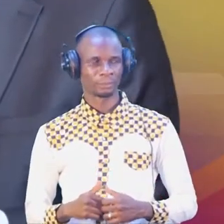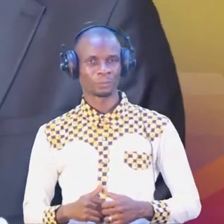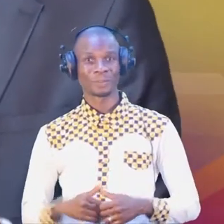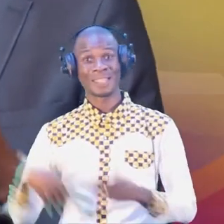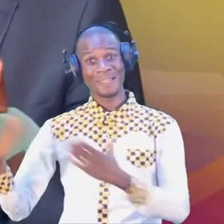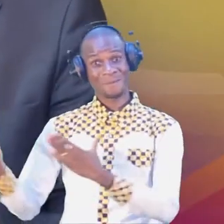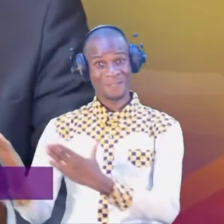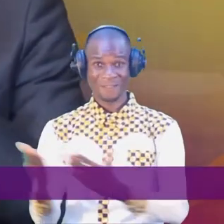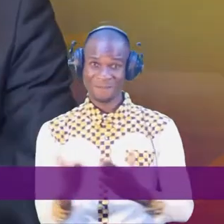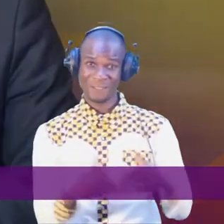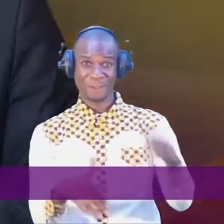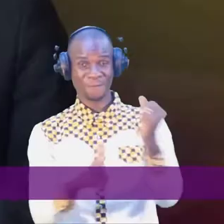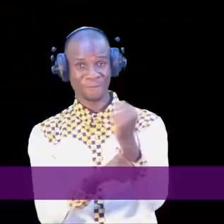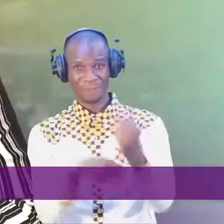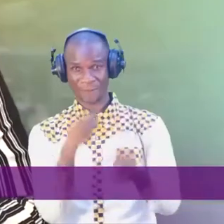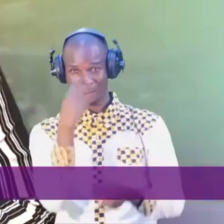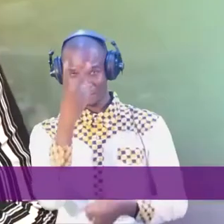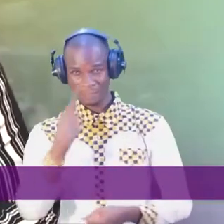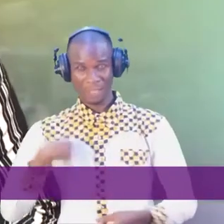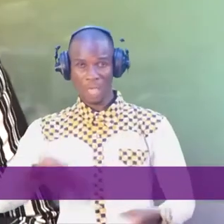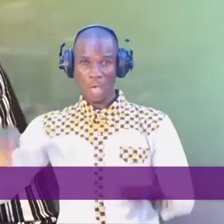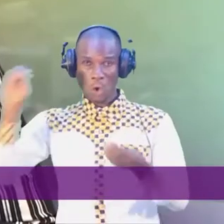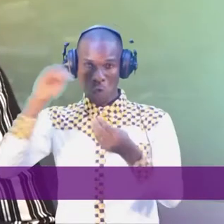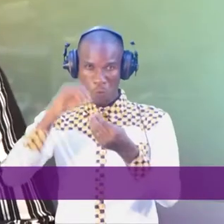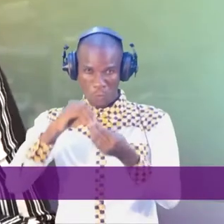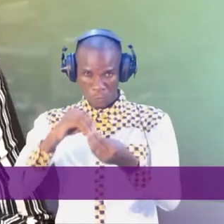atusaidie katika mambo ya familia na afya. Jioni njema.